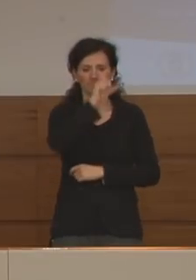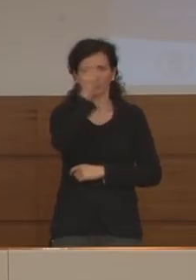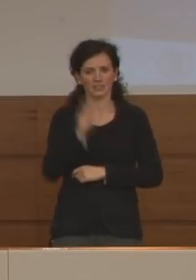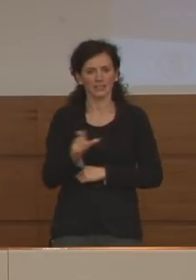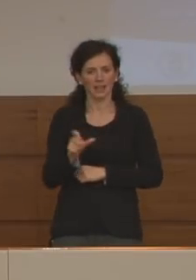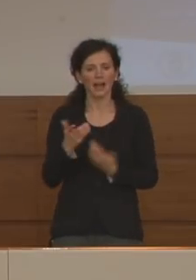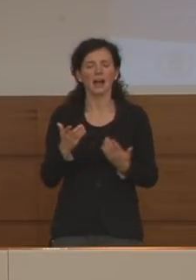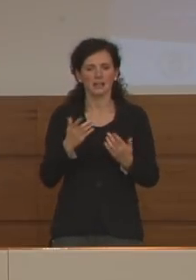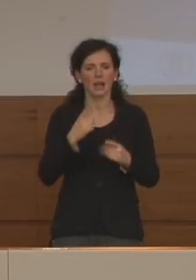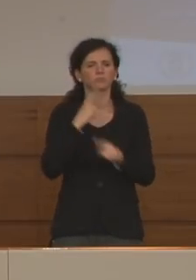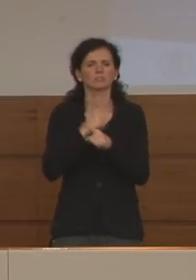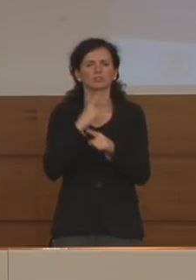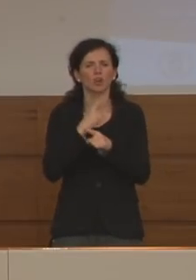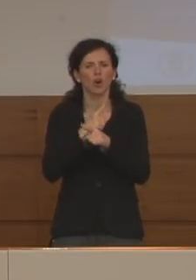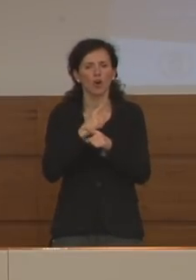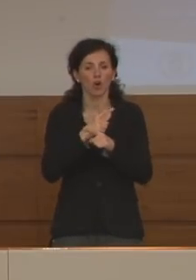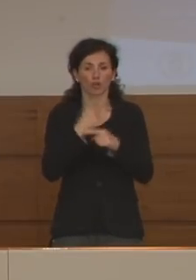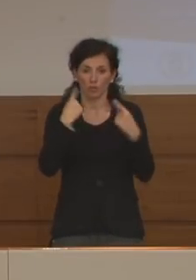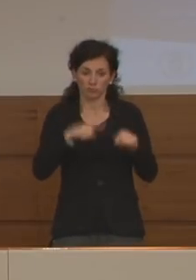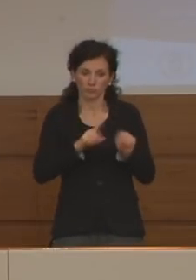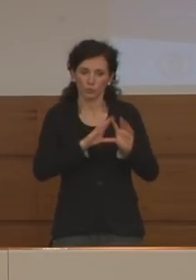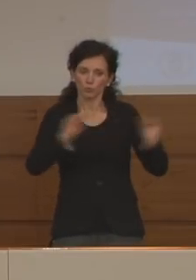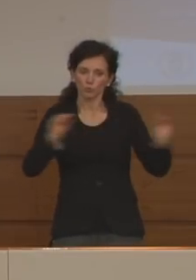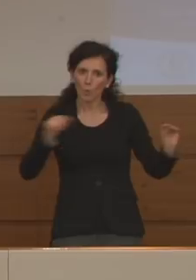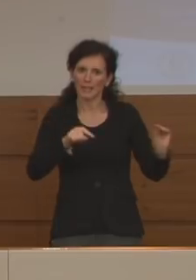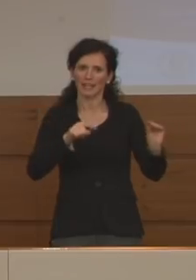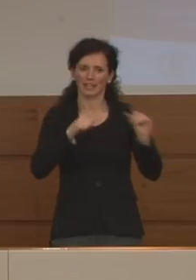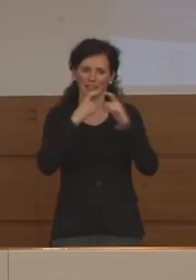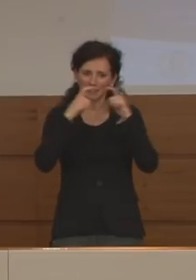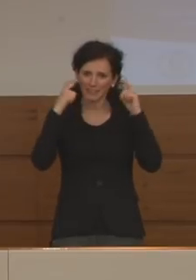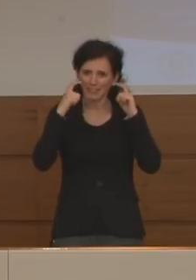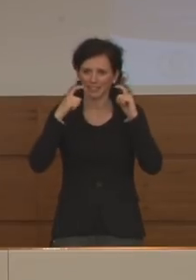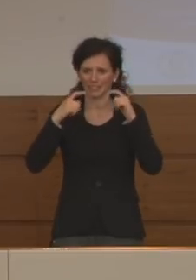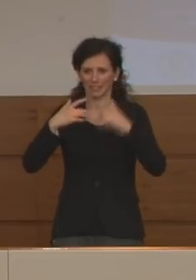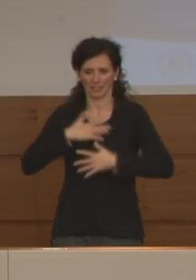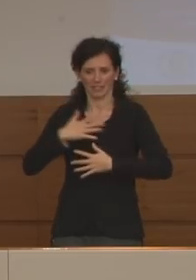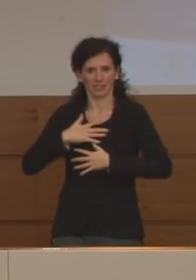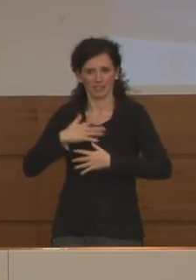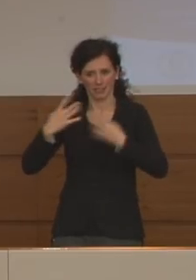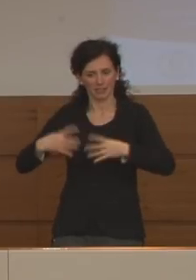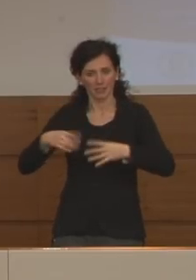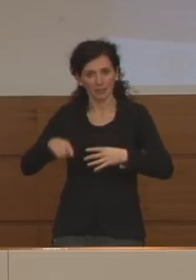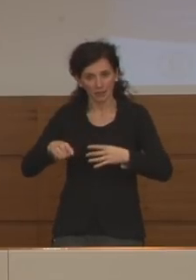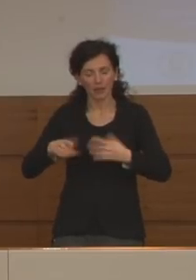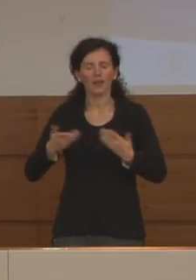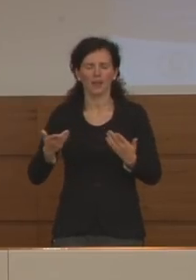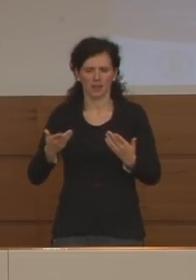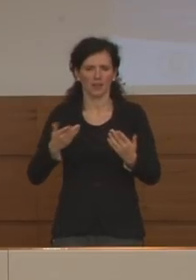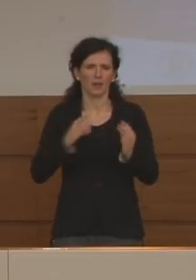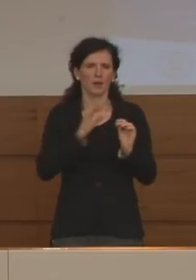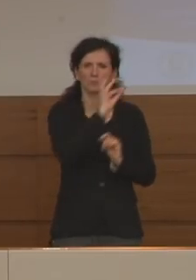molto grande e grazie alle importanti e cospicue